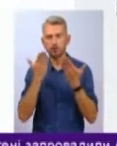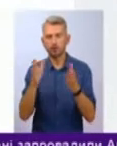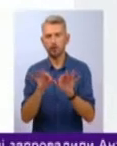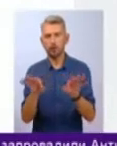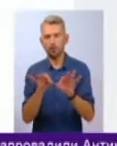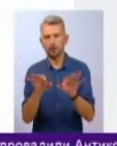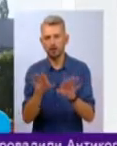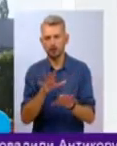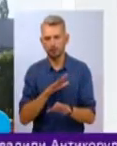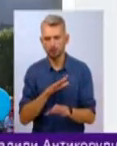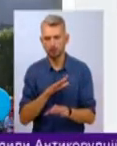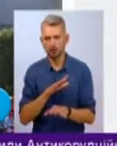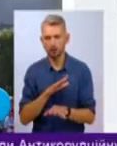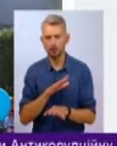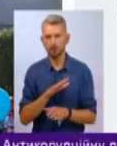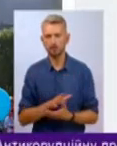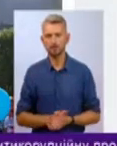були...